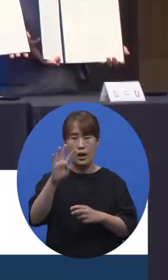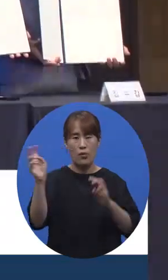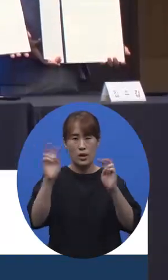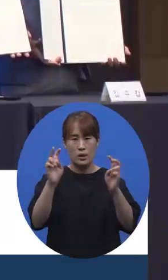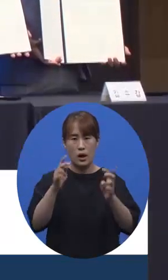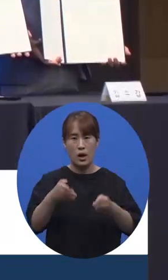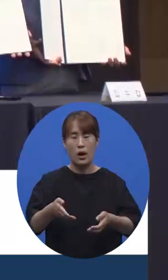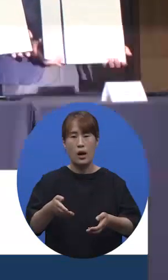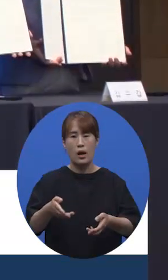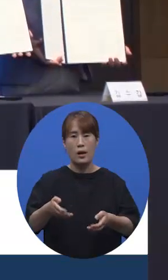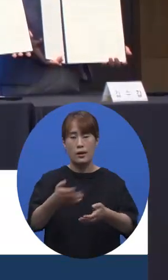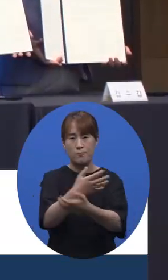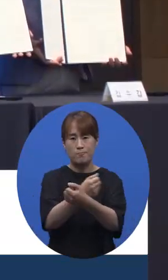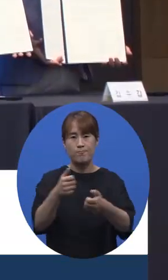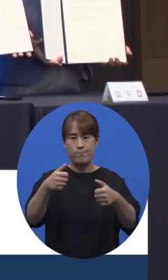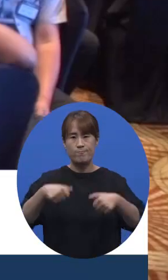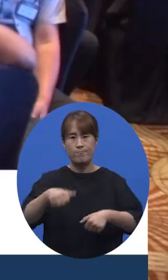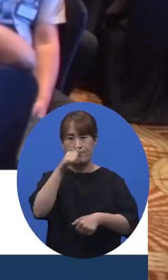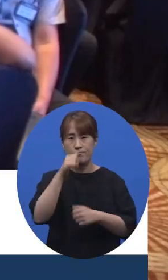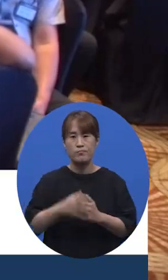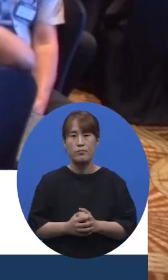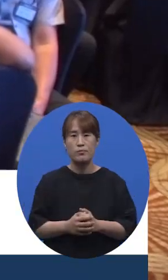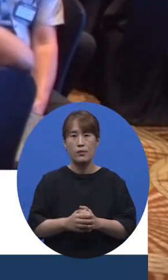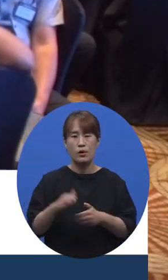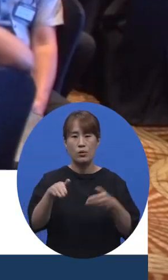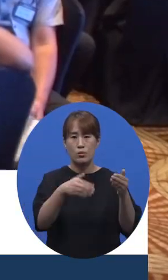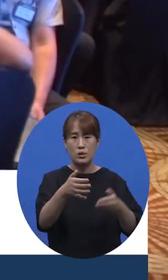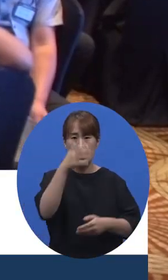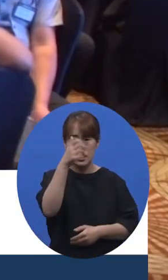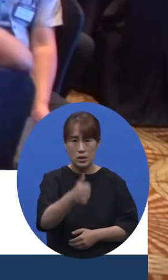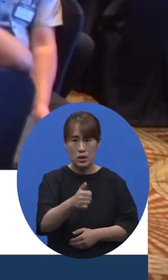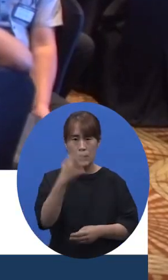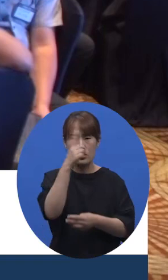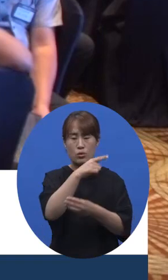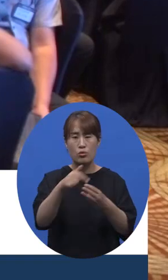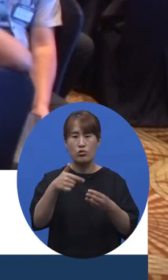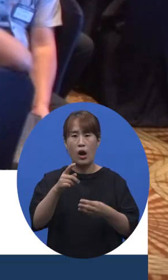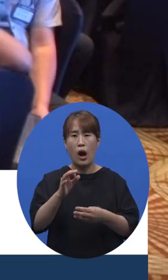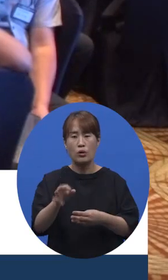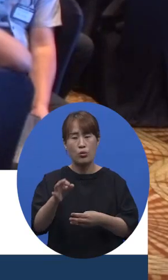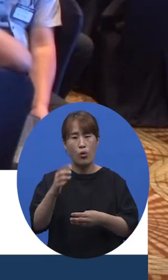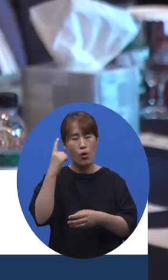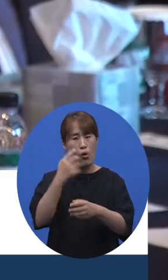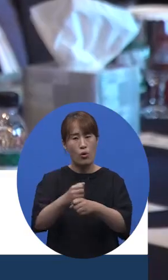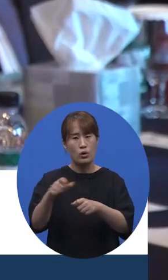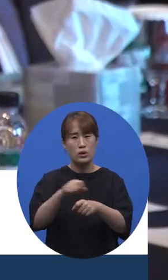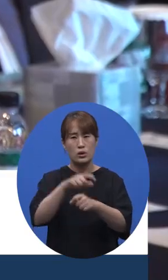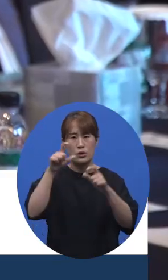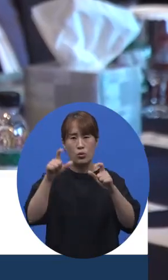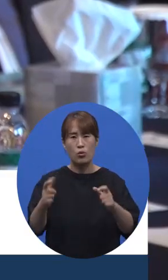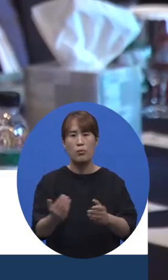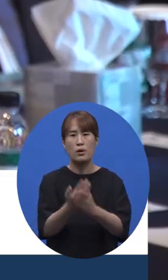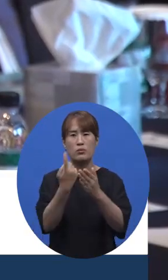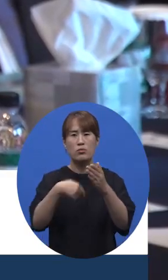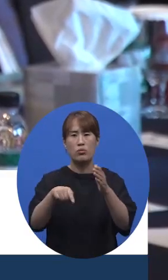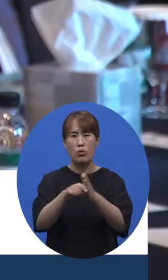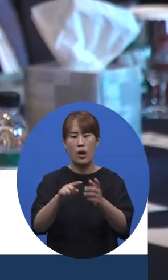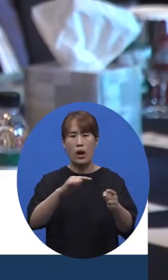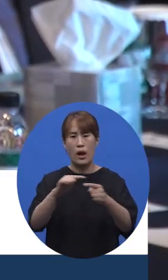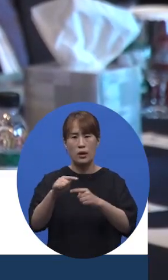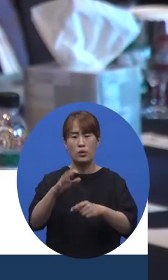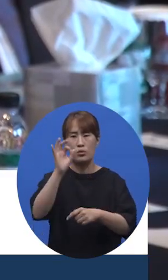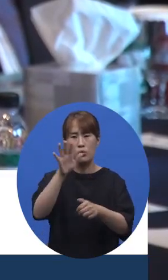4개 기업과의 협약식이 이어졌습니다 이시종 개 사는 청조 강소 연구개발특구 가 활성화 될 수 있도록